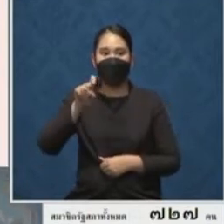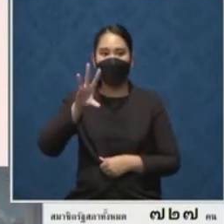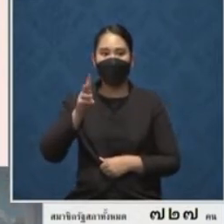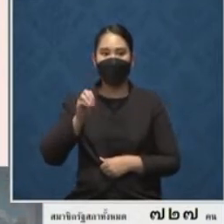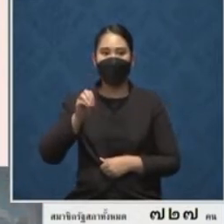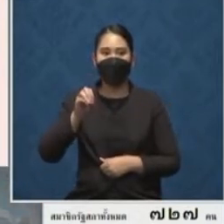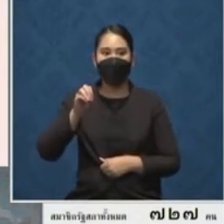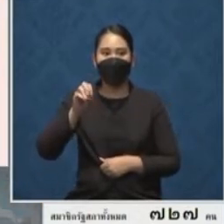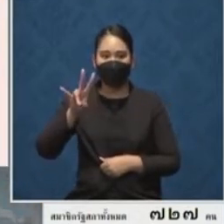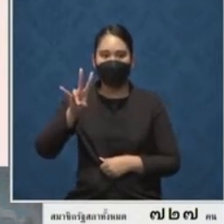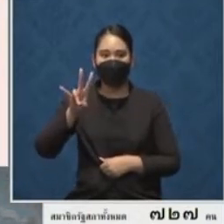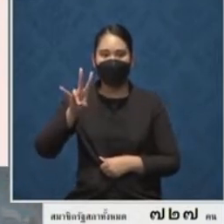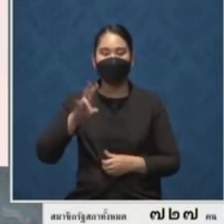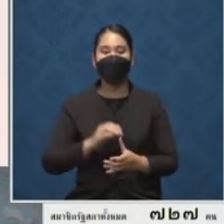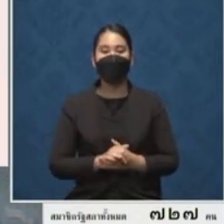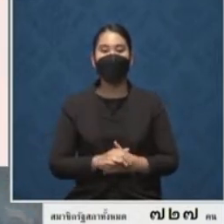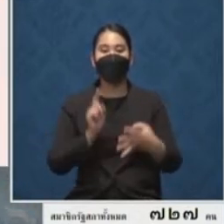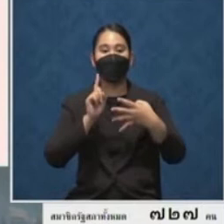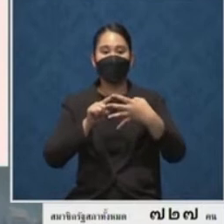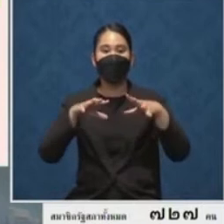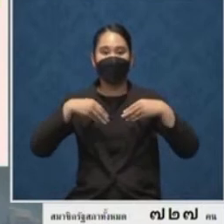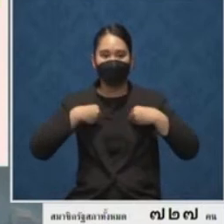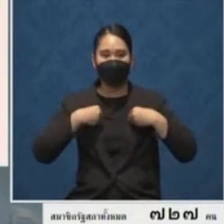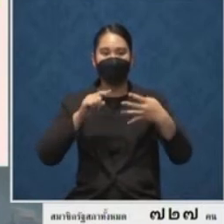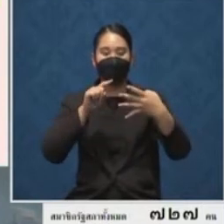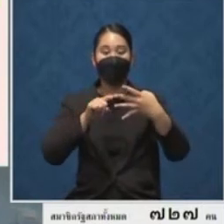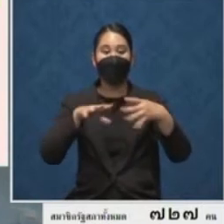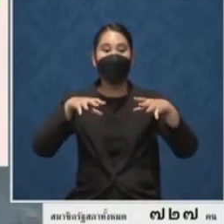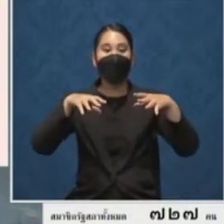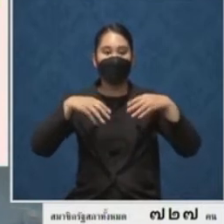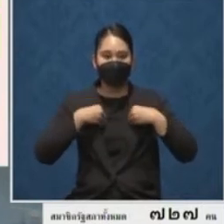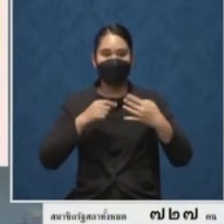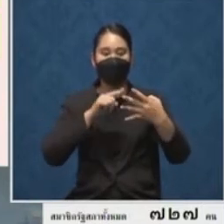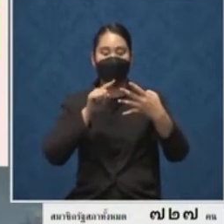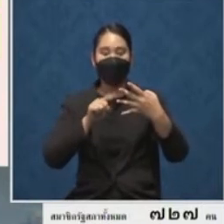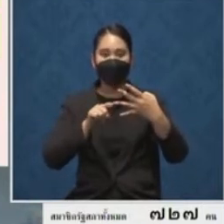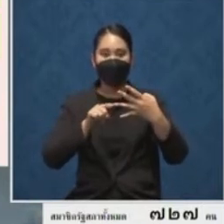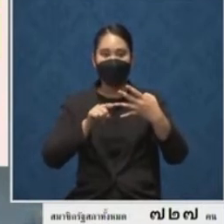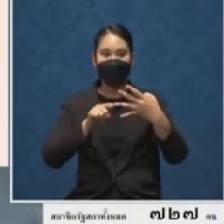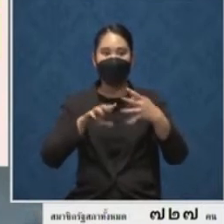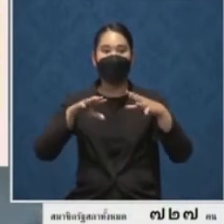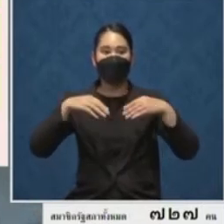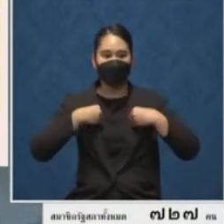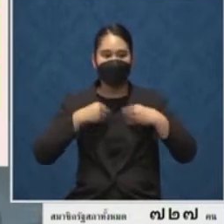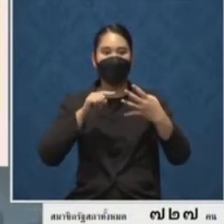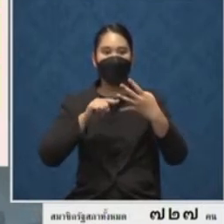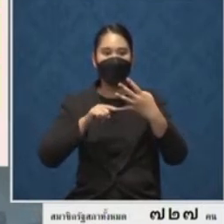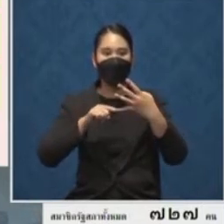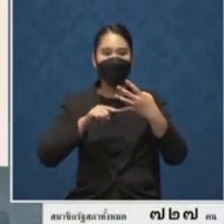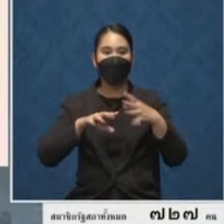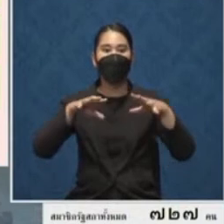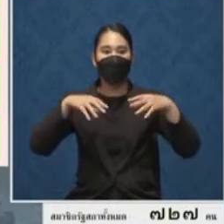ริยศิลป ์1รับหลักการ2รับหลักการ3รับหลักการ4รับหลักการ